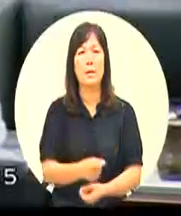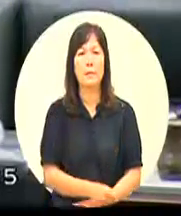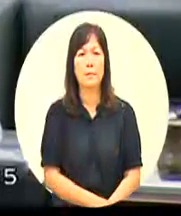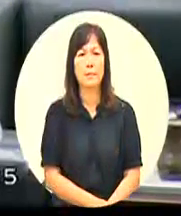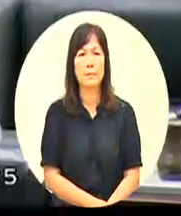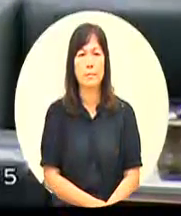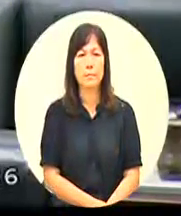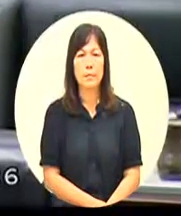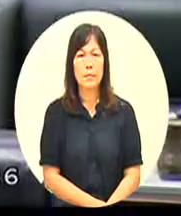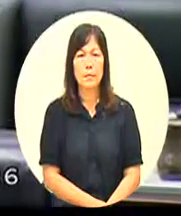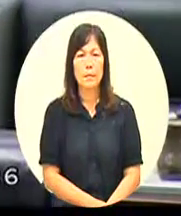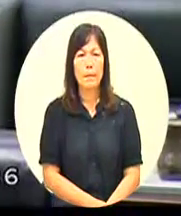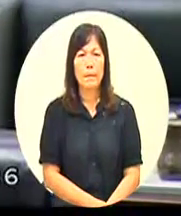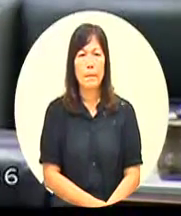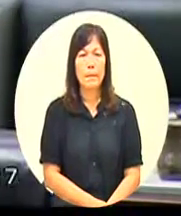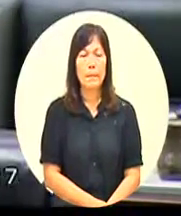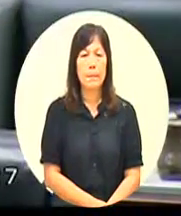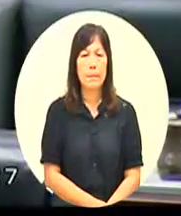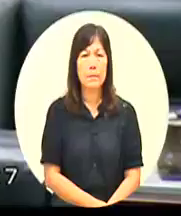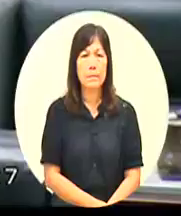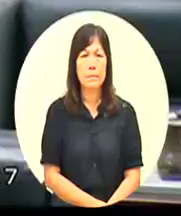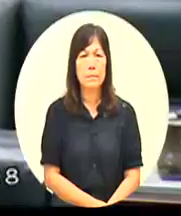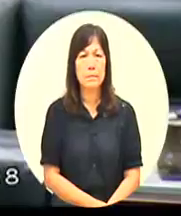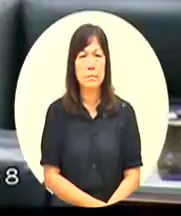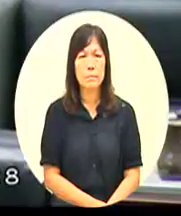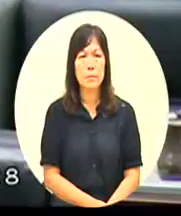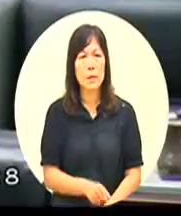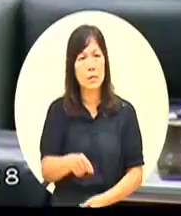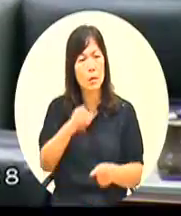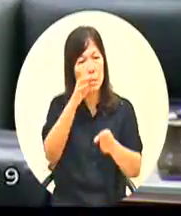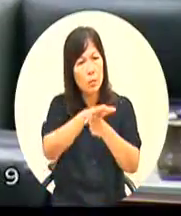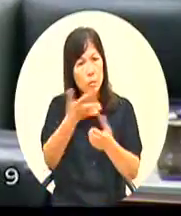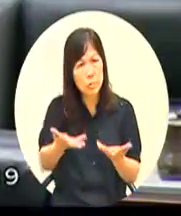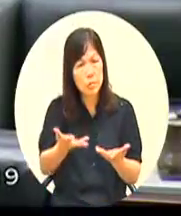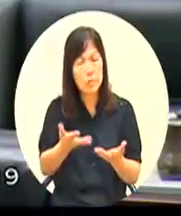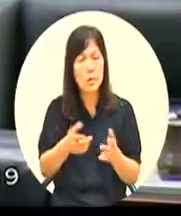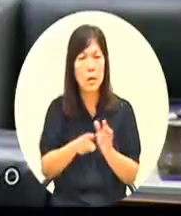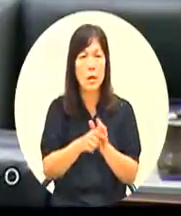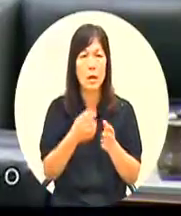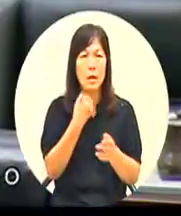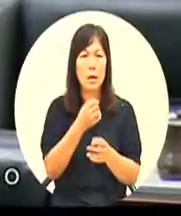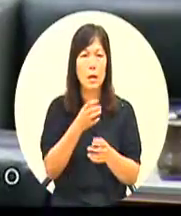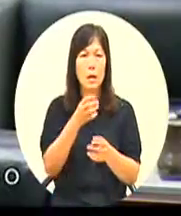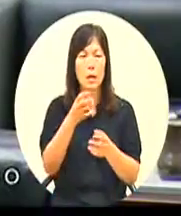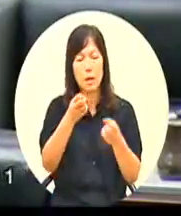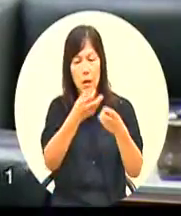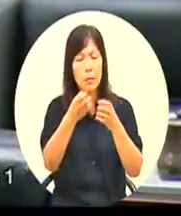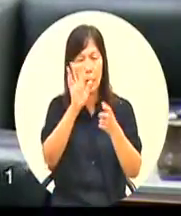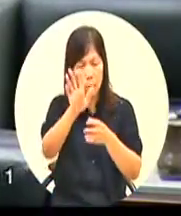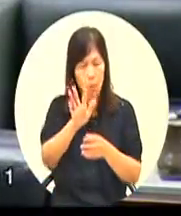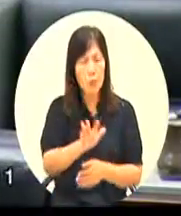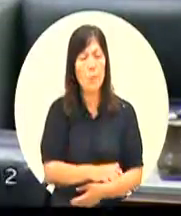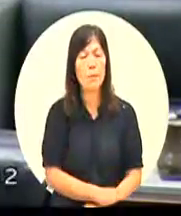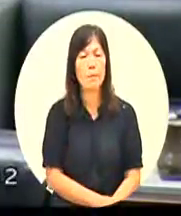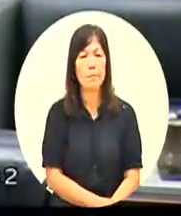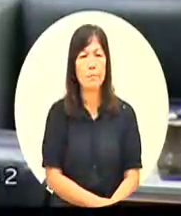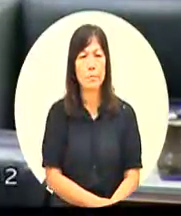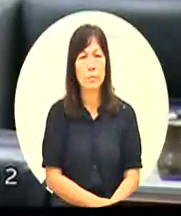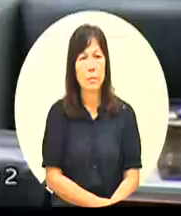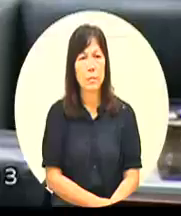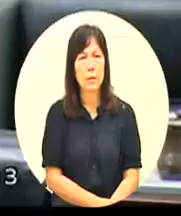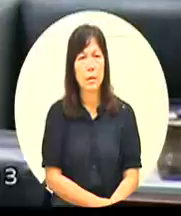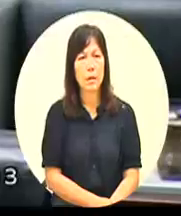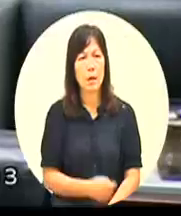对，啊，所以呢，这个补助刚才已经跟局长已经有讨论过了嘛，哈、哦，所以本